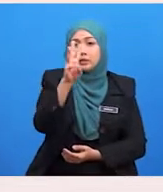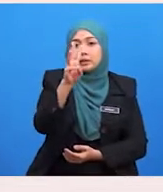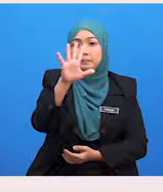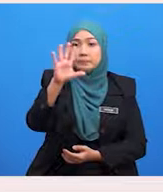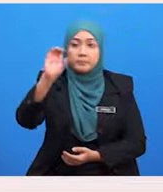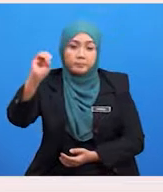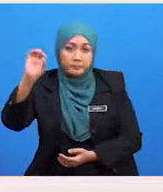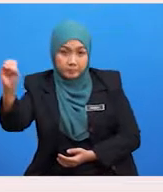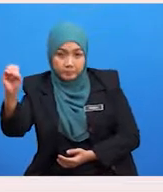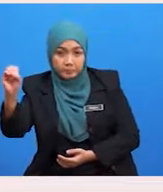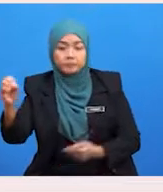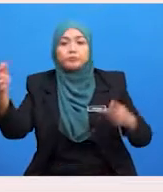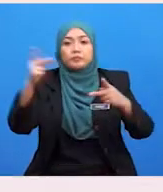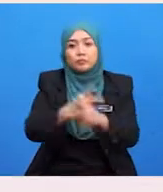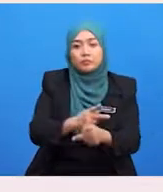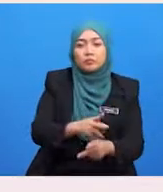RM6,500 tambah